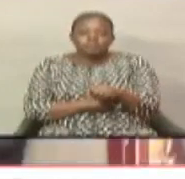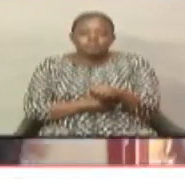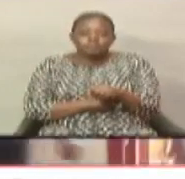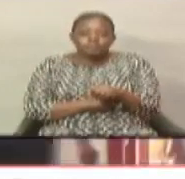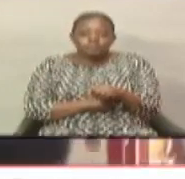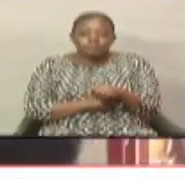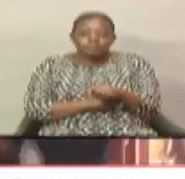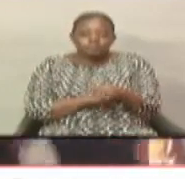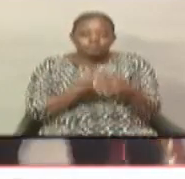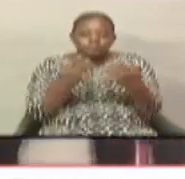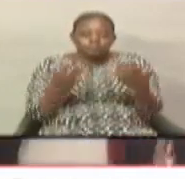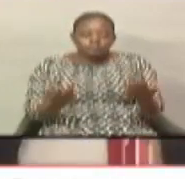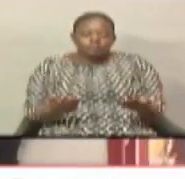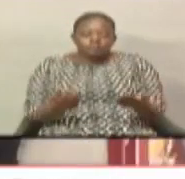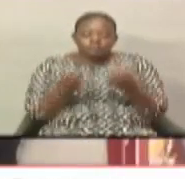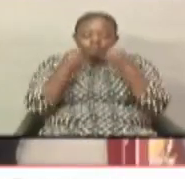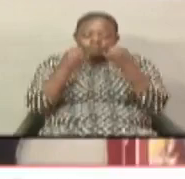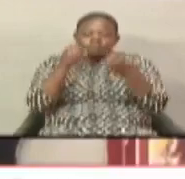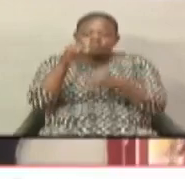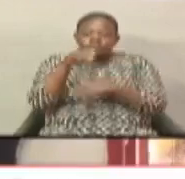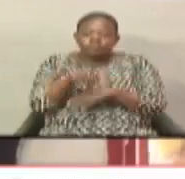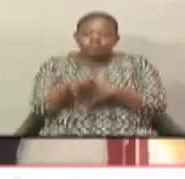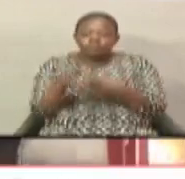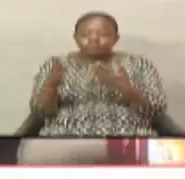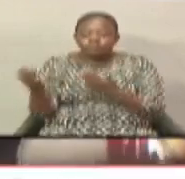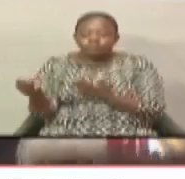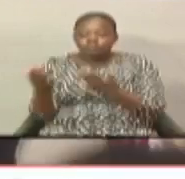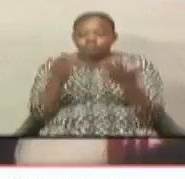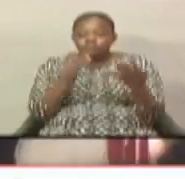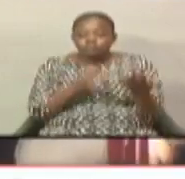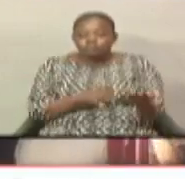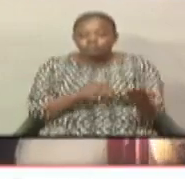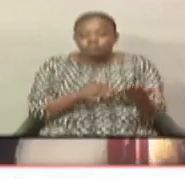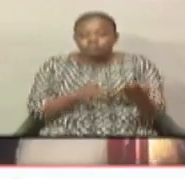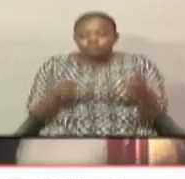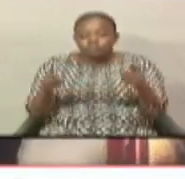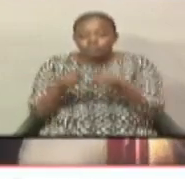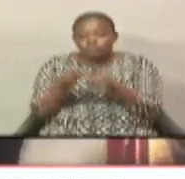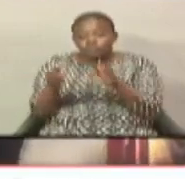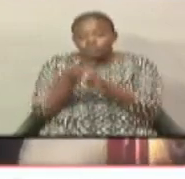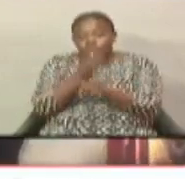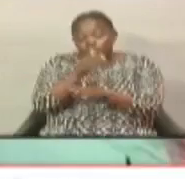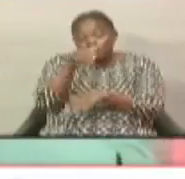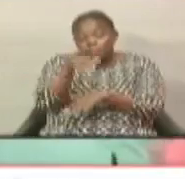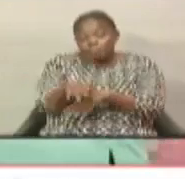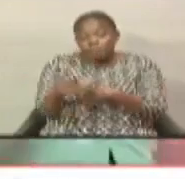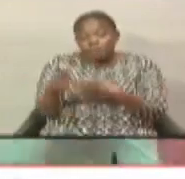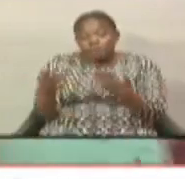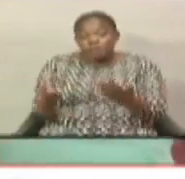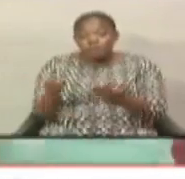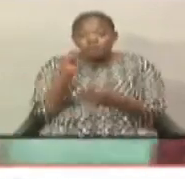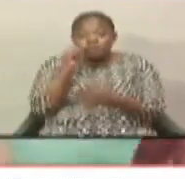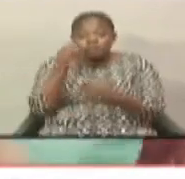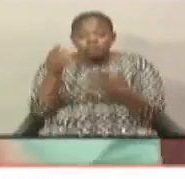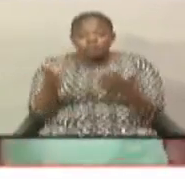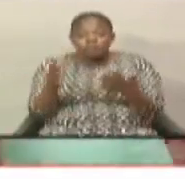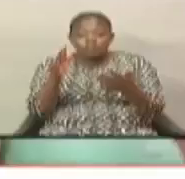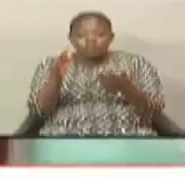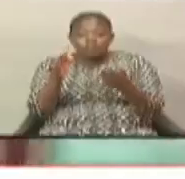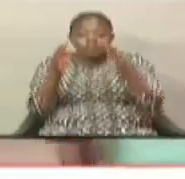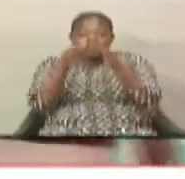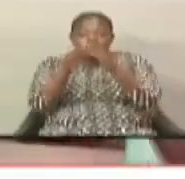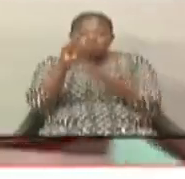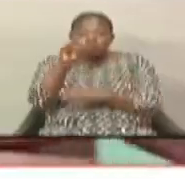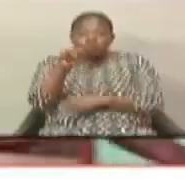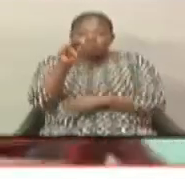Help her or him to bring out and nurture that talent. Ennyumba ya Muteesa yeetisse